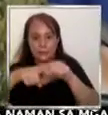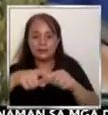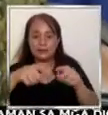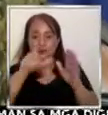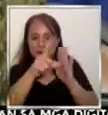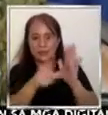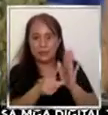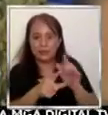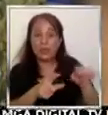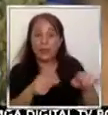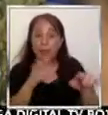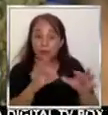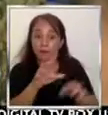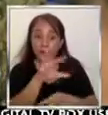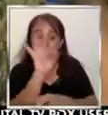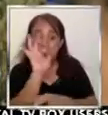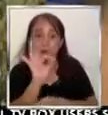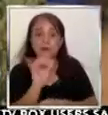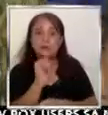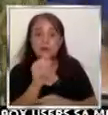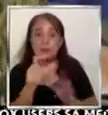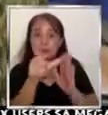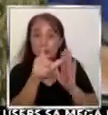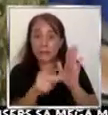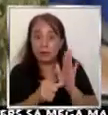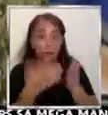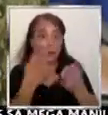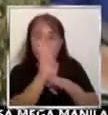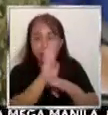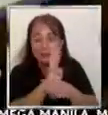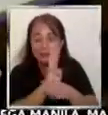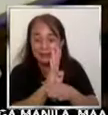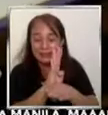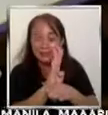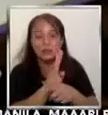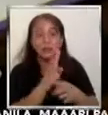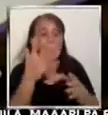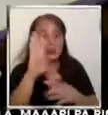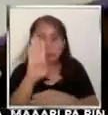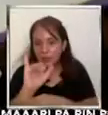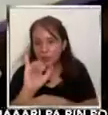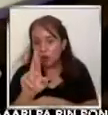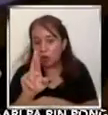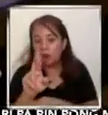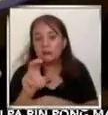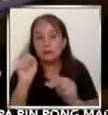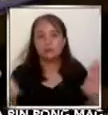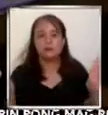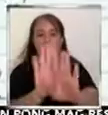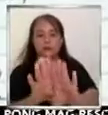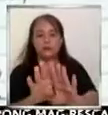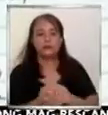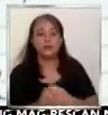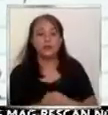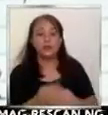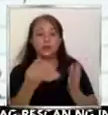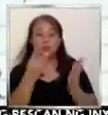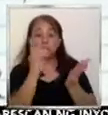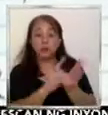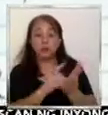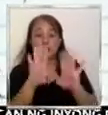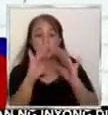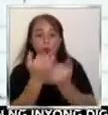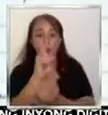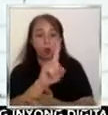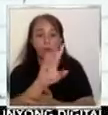napatunayan po na wala silang business permit, walang BIR. Sa dokumentong isinumita ng Barangay 162 Santa Quiteria sa